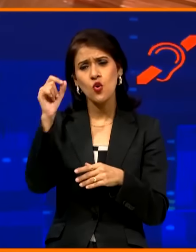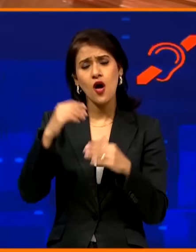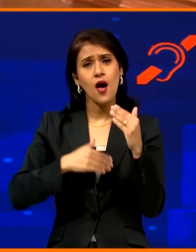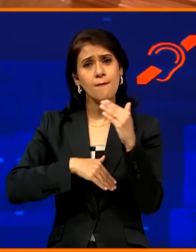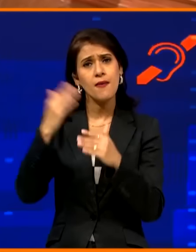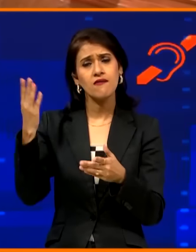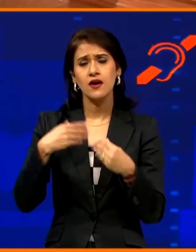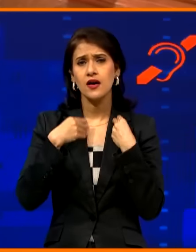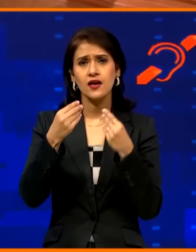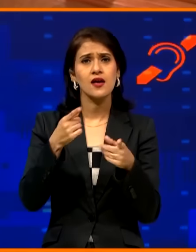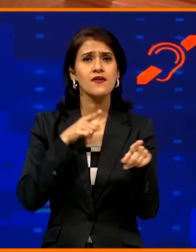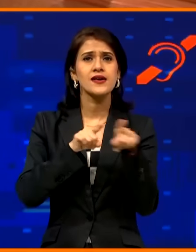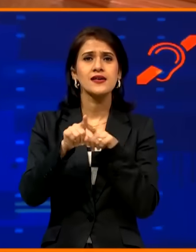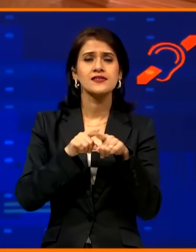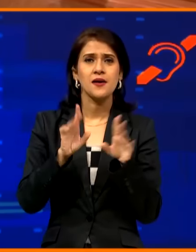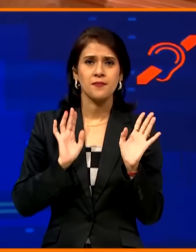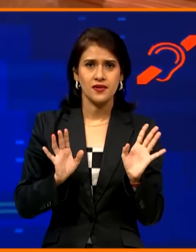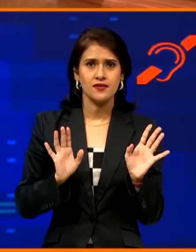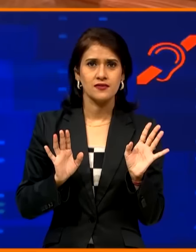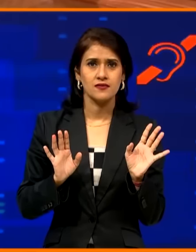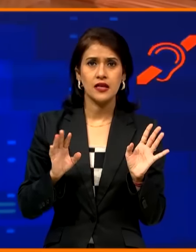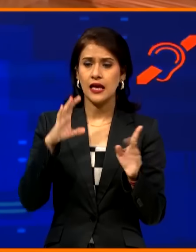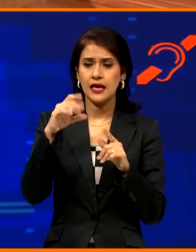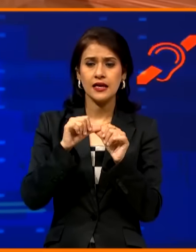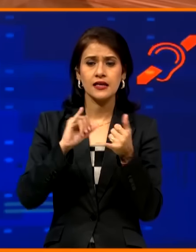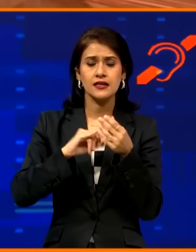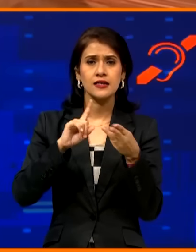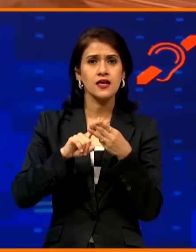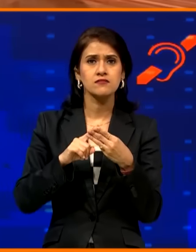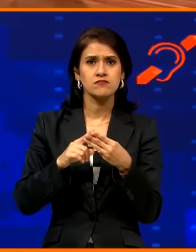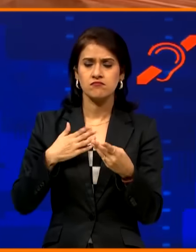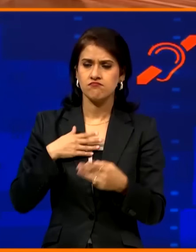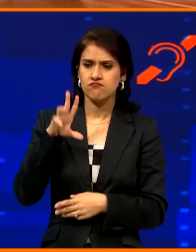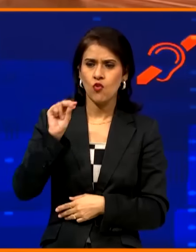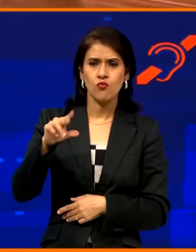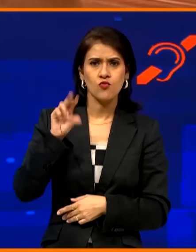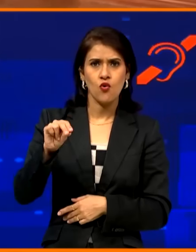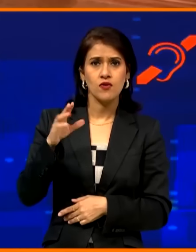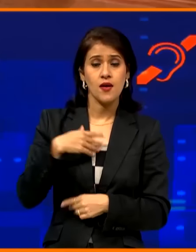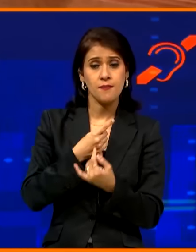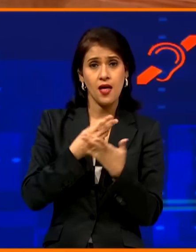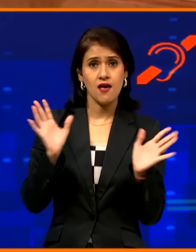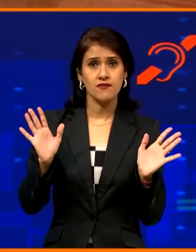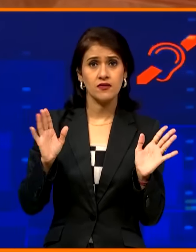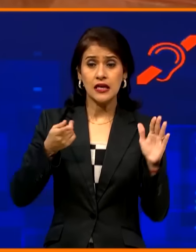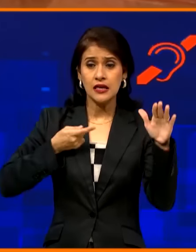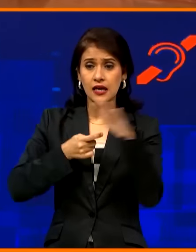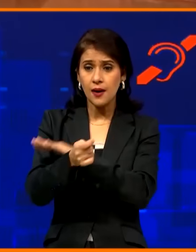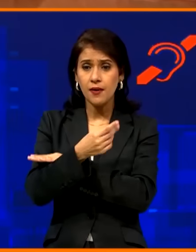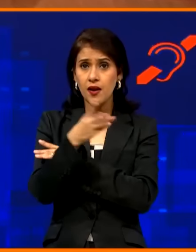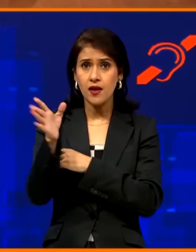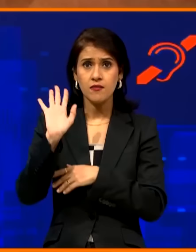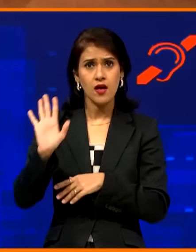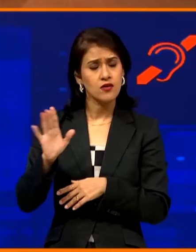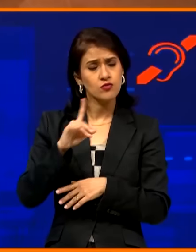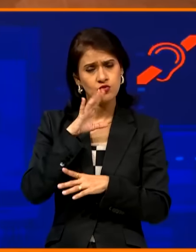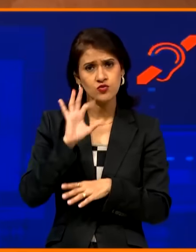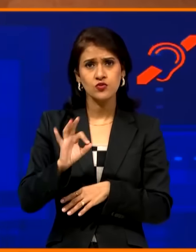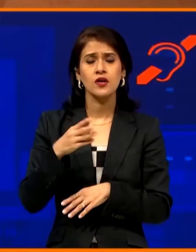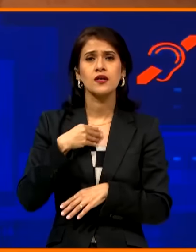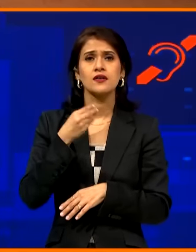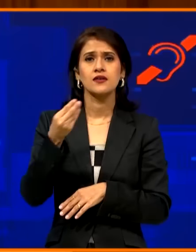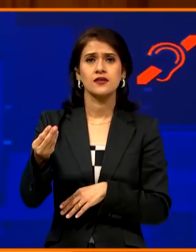जहां हम लोगों ने कोई केस नहीं लड़ आप क्रिमिनल्स की बात करते हैं मैं बहुत ही कंट्रोवर्शियल बात कह रहा